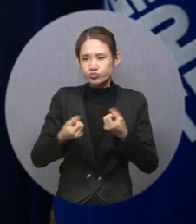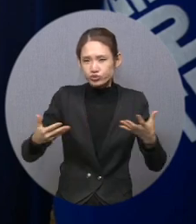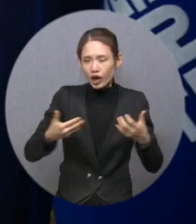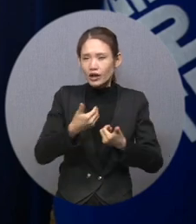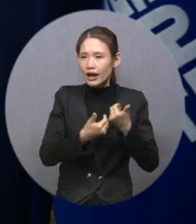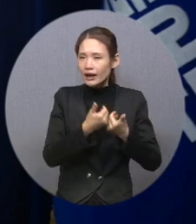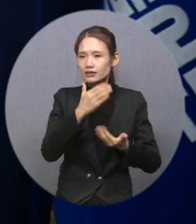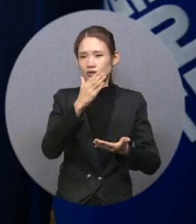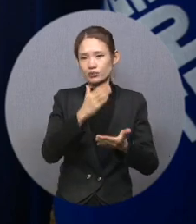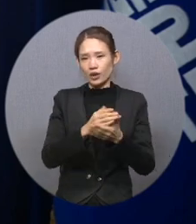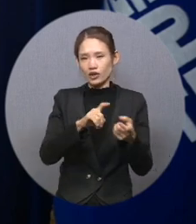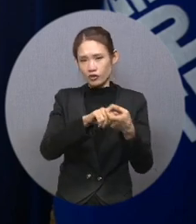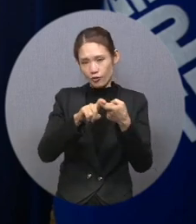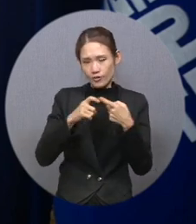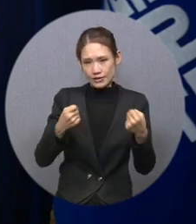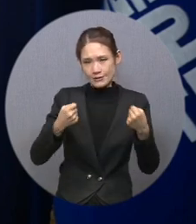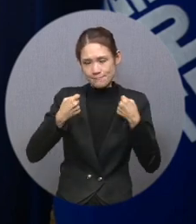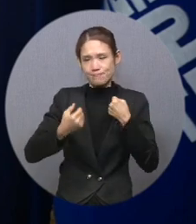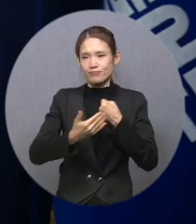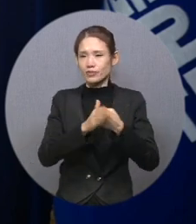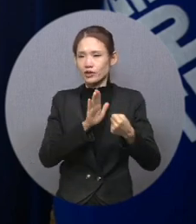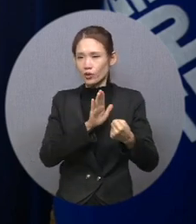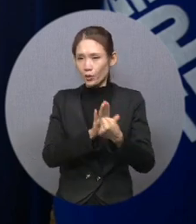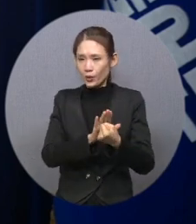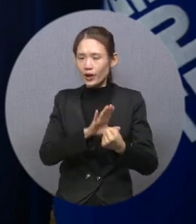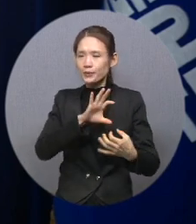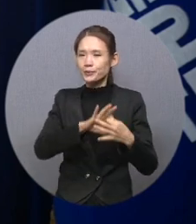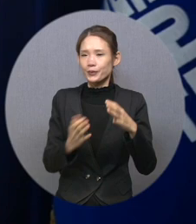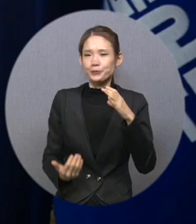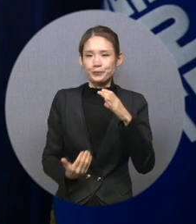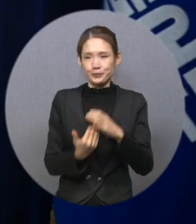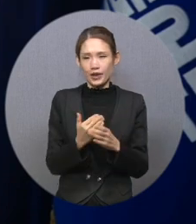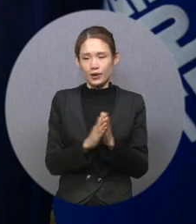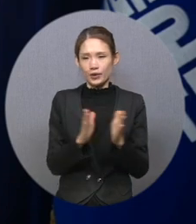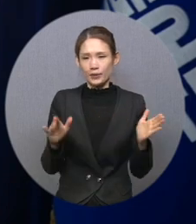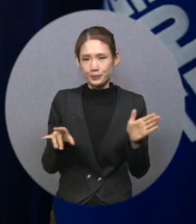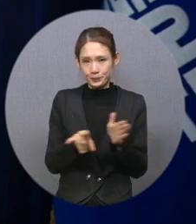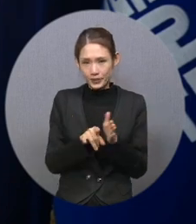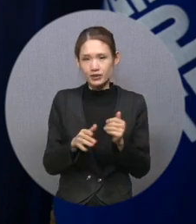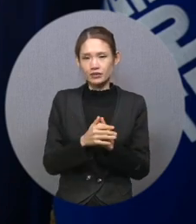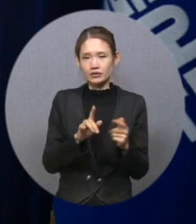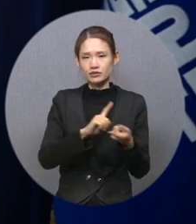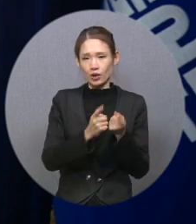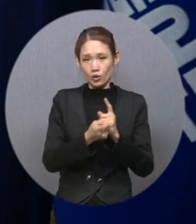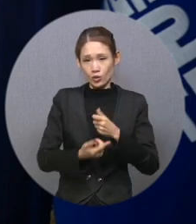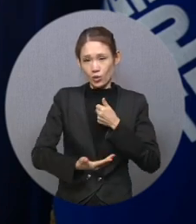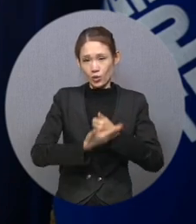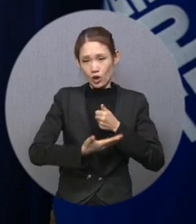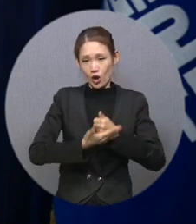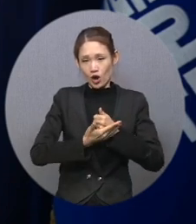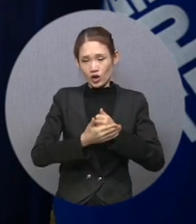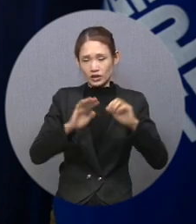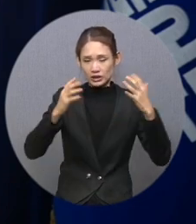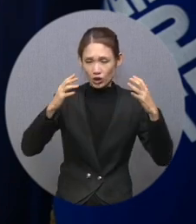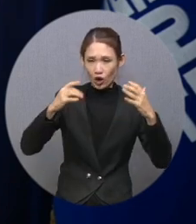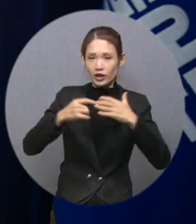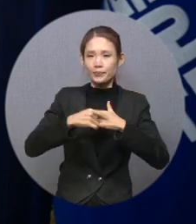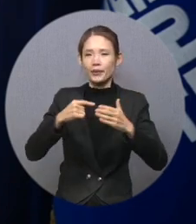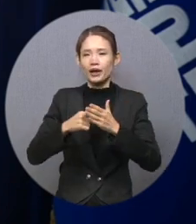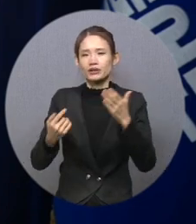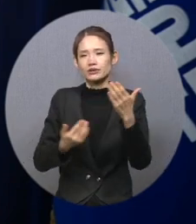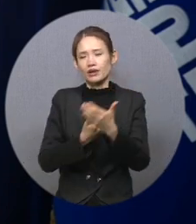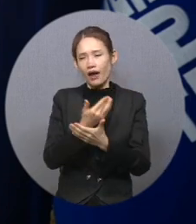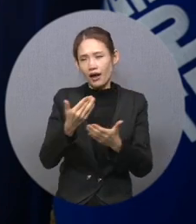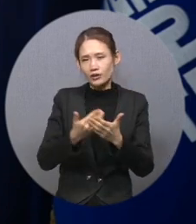연대와 협력 에서 나온다고 겠습니다 서로 함께 격려와 응원의 마음을 나누는